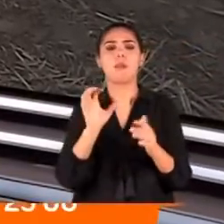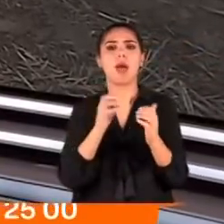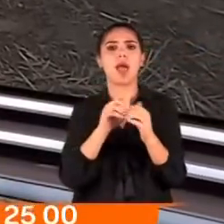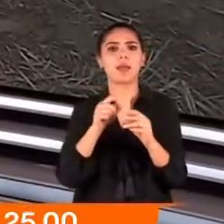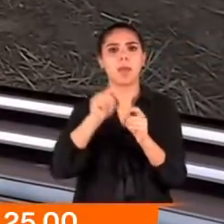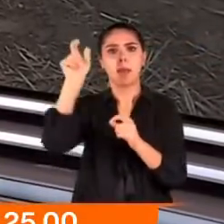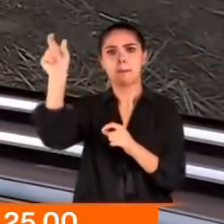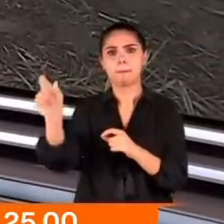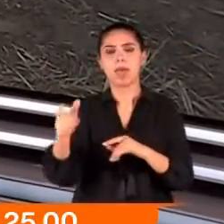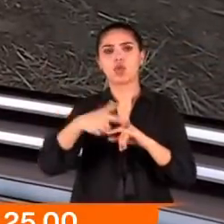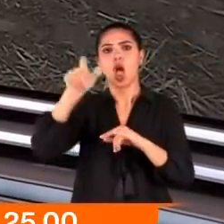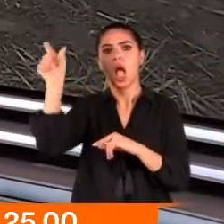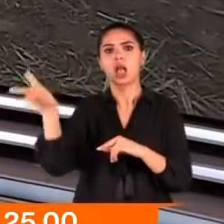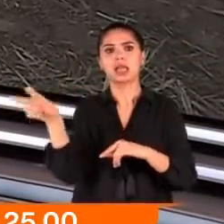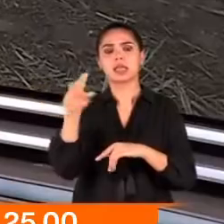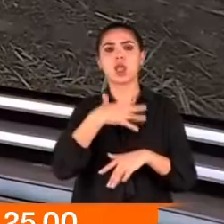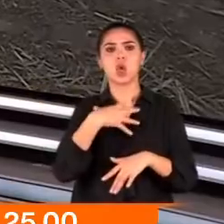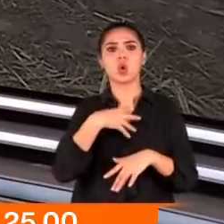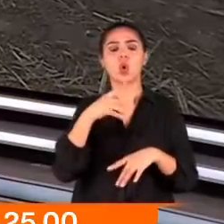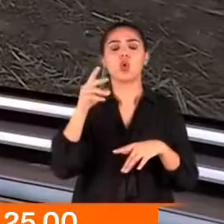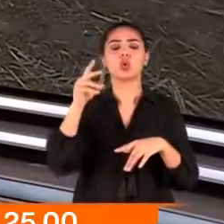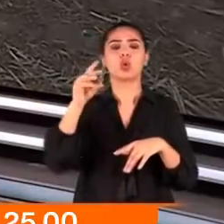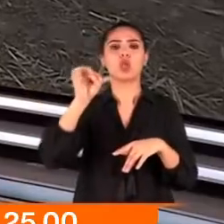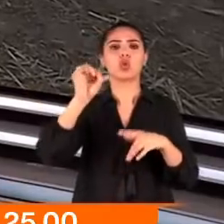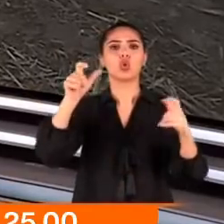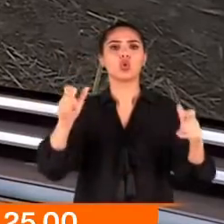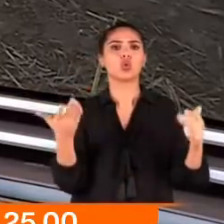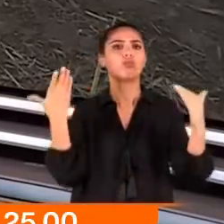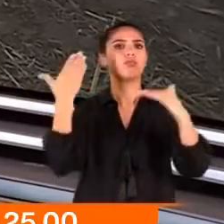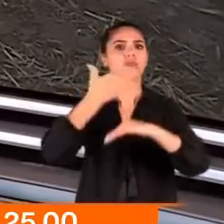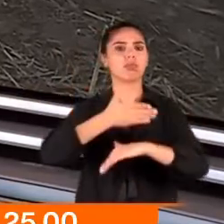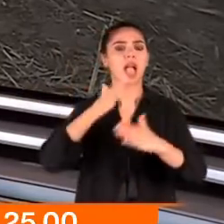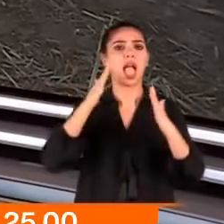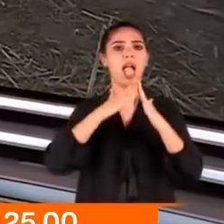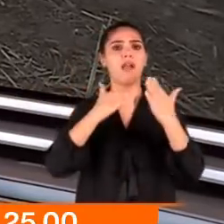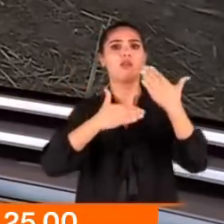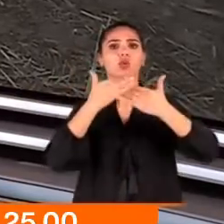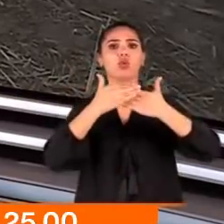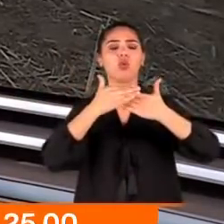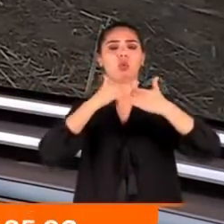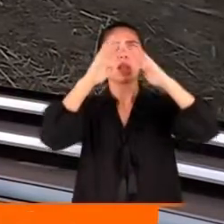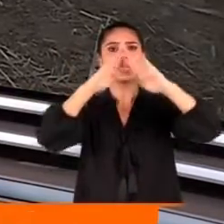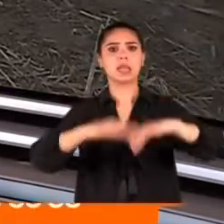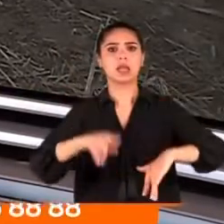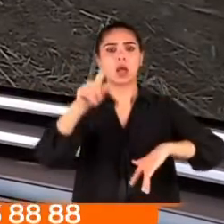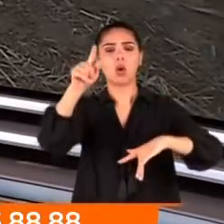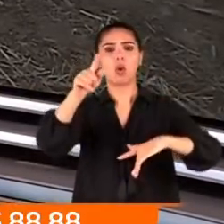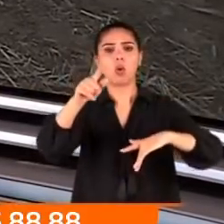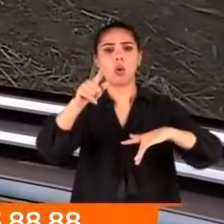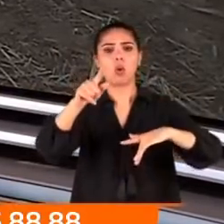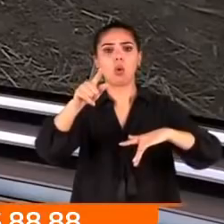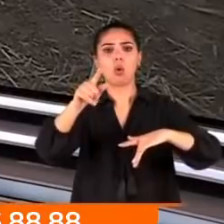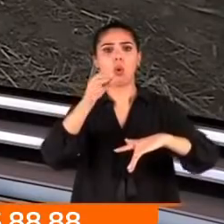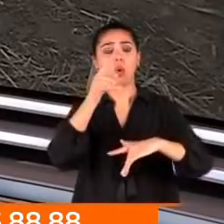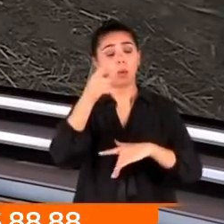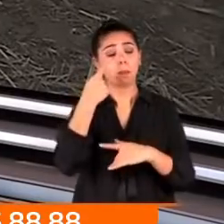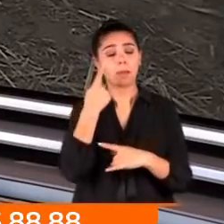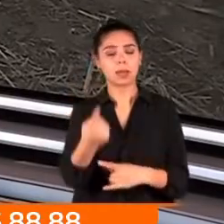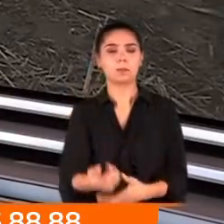ve Hakan Erkaç bugün Konya'nın Tuzlukçu ilçesindeydi. Evlerin duvarlarını bile yıkan o fenomeni